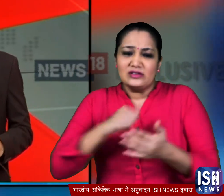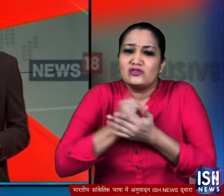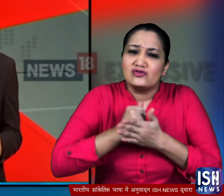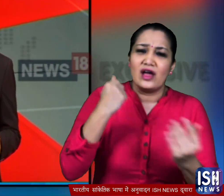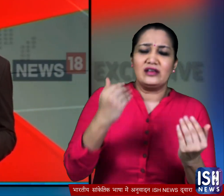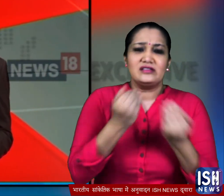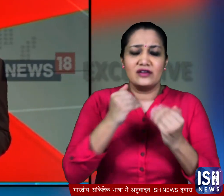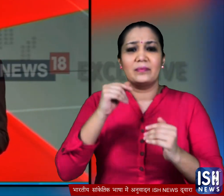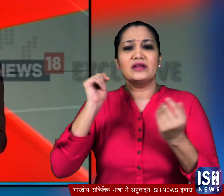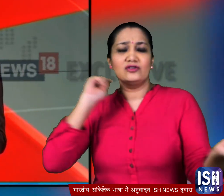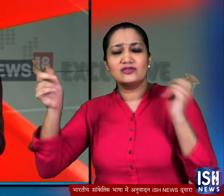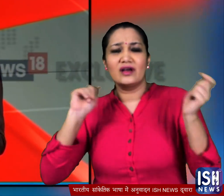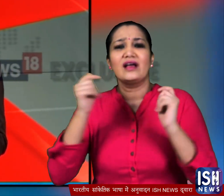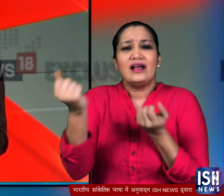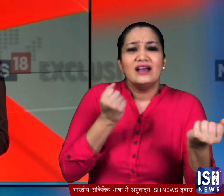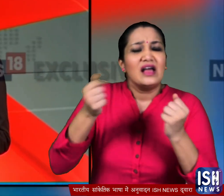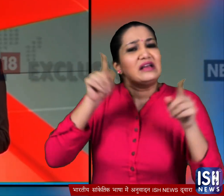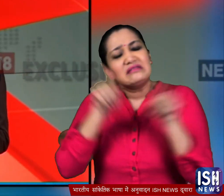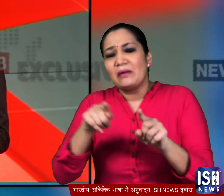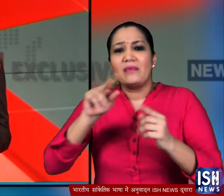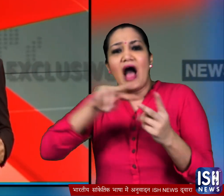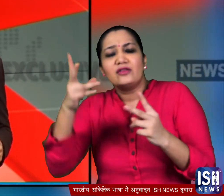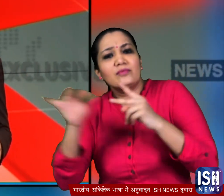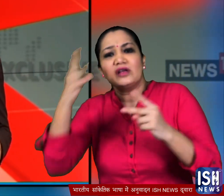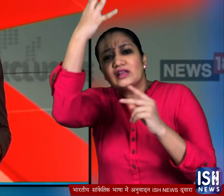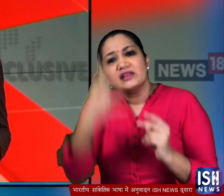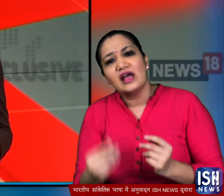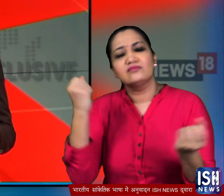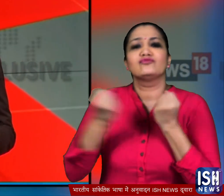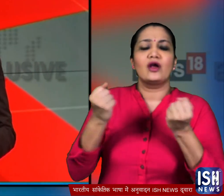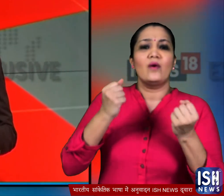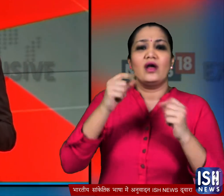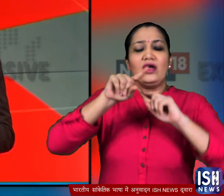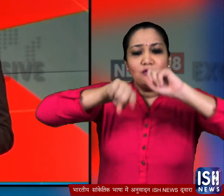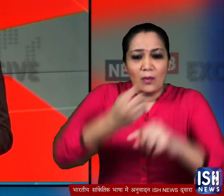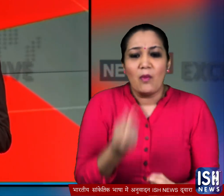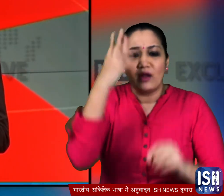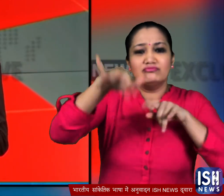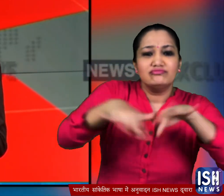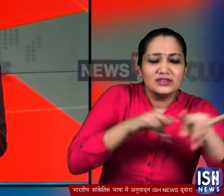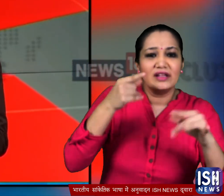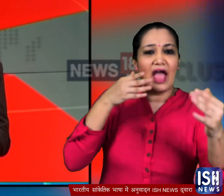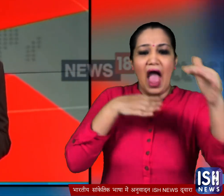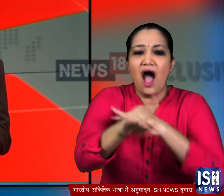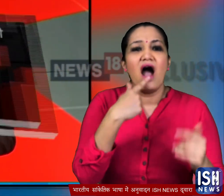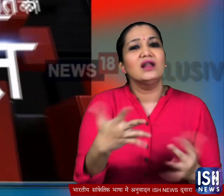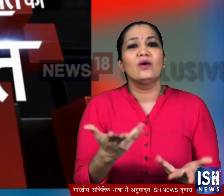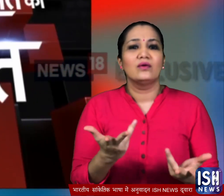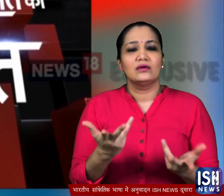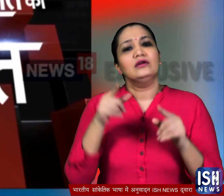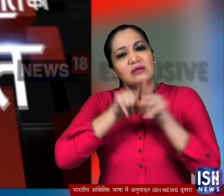लेकिन ट्रक ड्राइवरों के पास विकल्प बहुत कम है, क्योंकि वो ज्यादातर रात में ही ट्रक चलाते हैं ताकि शहरों में दिन के समय नो एंट्री से बच